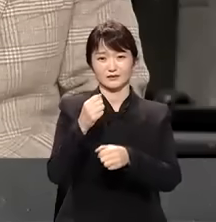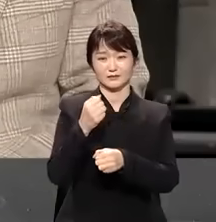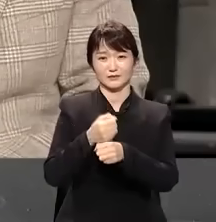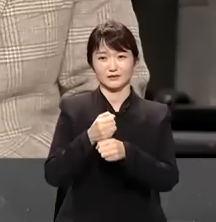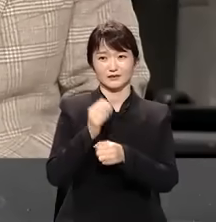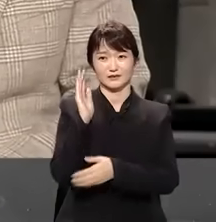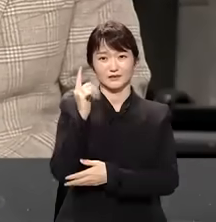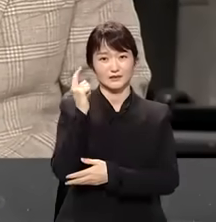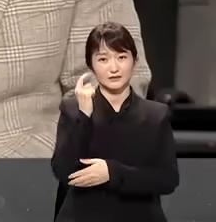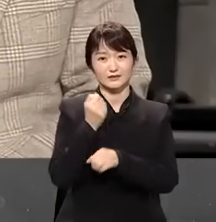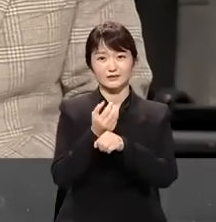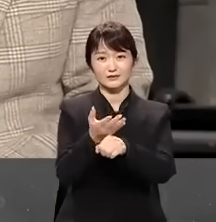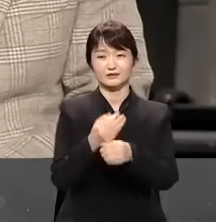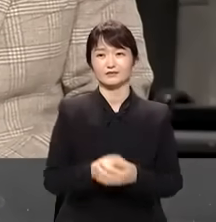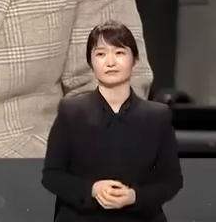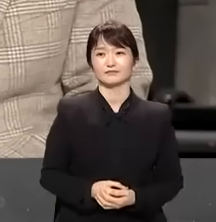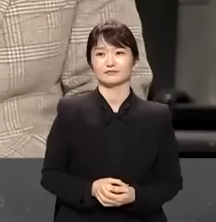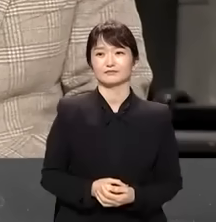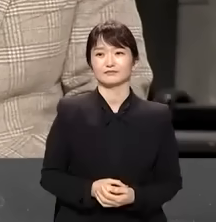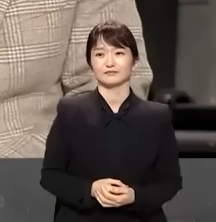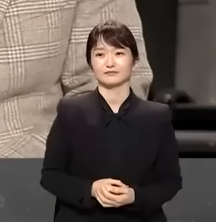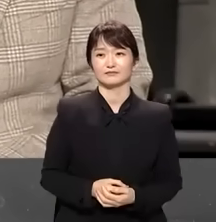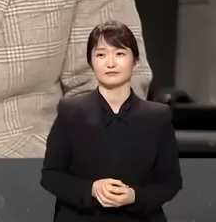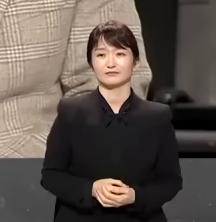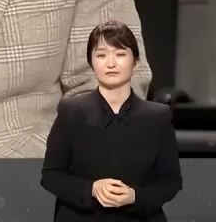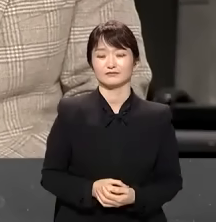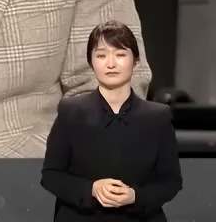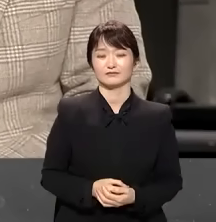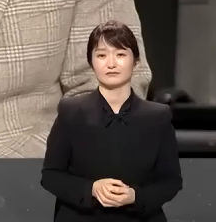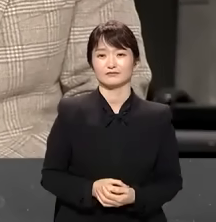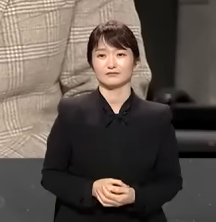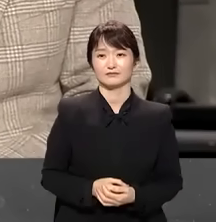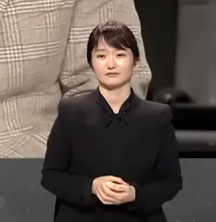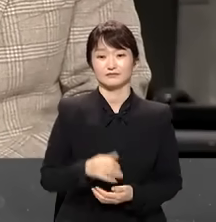액션 따르릉 따르릉 어